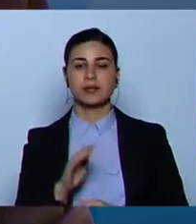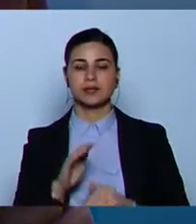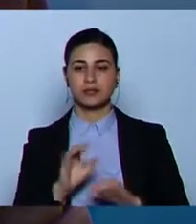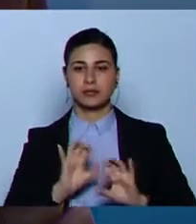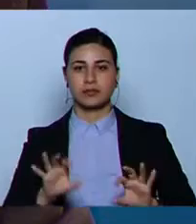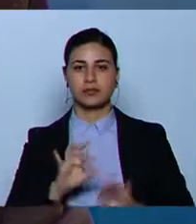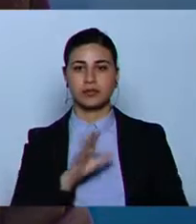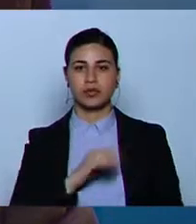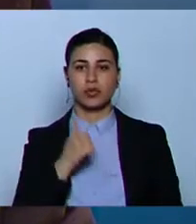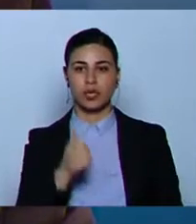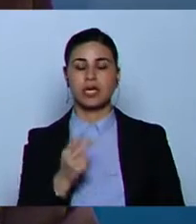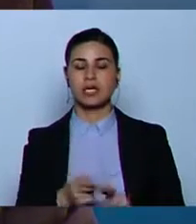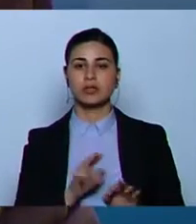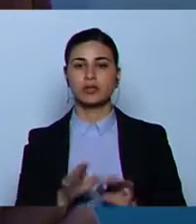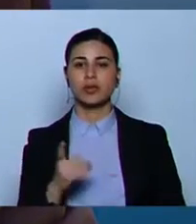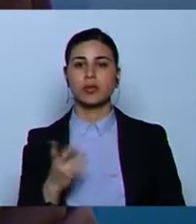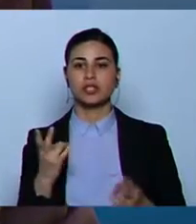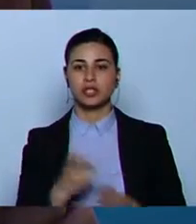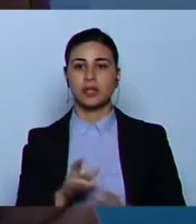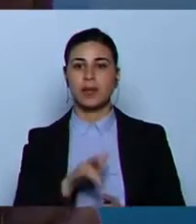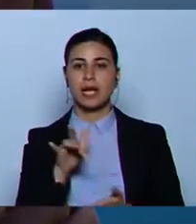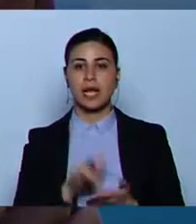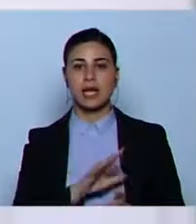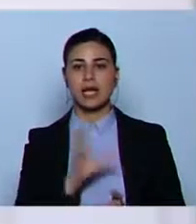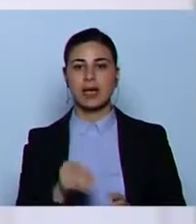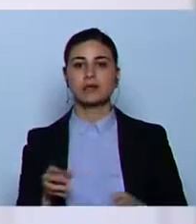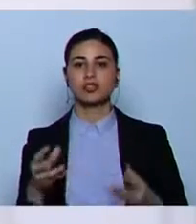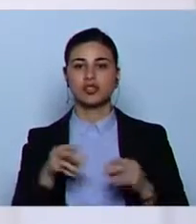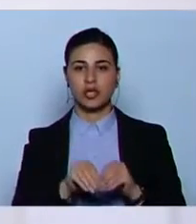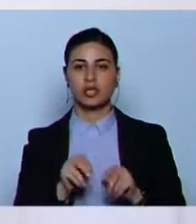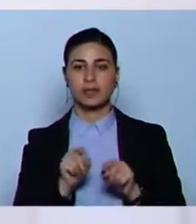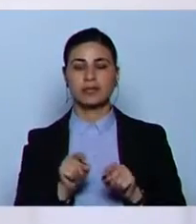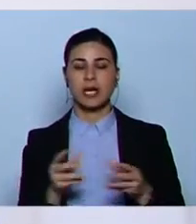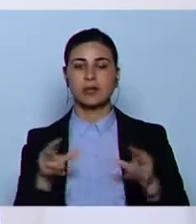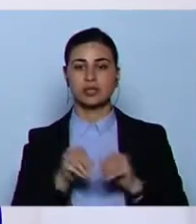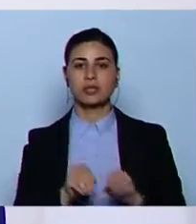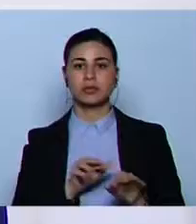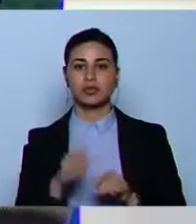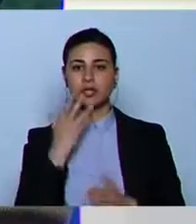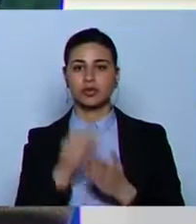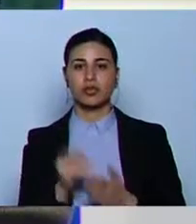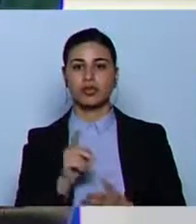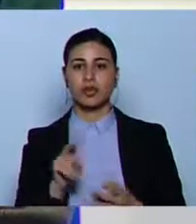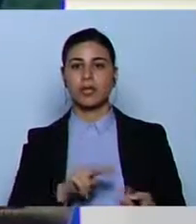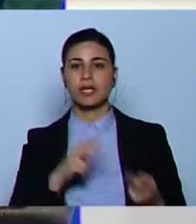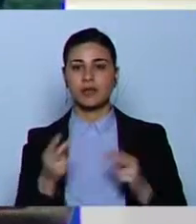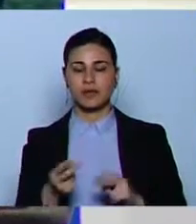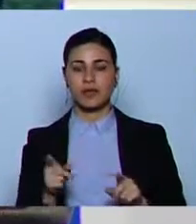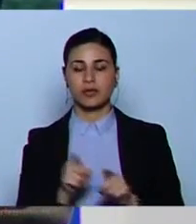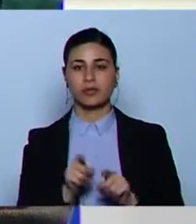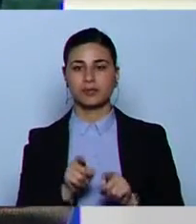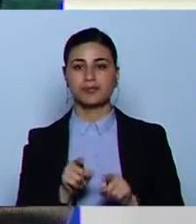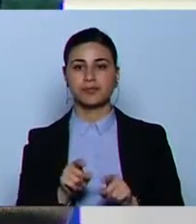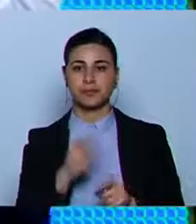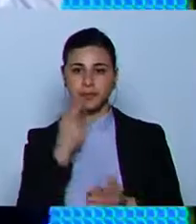ახსნა ბატონმა დავითმა ის პროცედურა, რომელიც ჭირდება ქალაქების შეერთებას. აი ამ შეერთების პროცედურა ჩვენ რო გადავიყვანოთ კალენდარში, მიუსადაგოთ